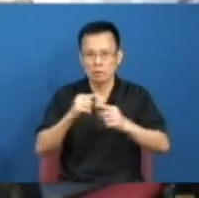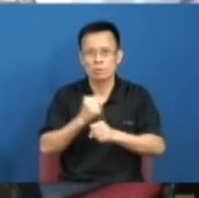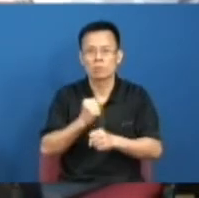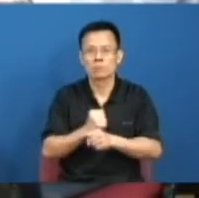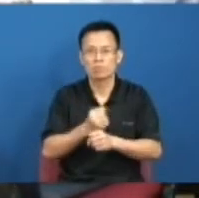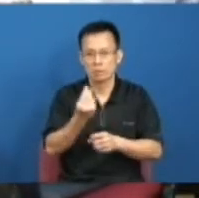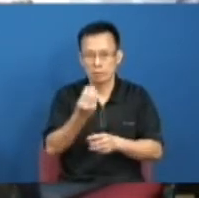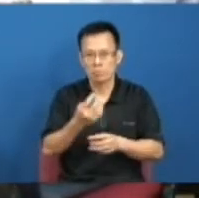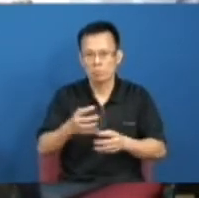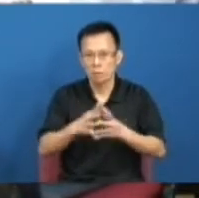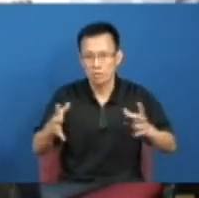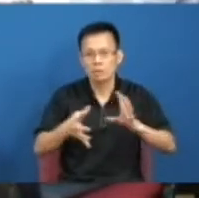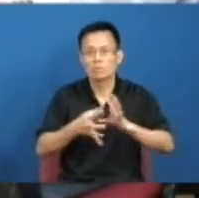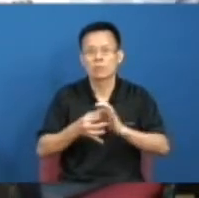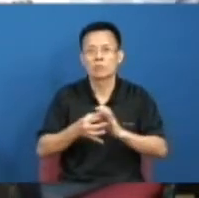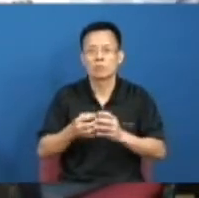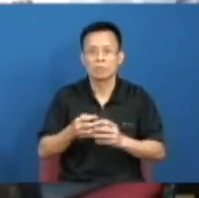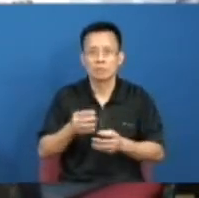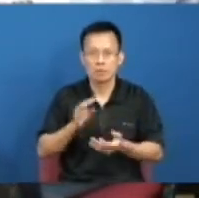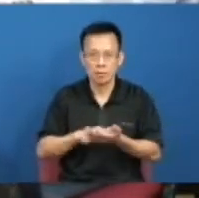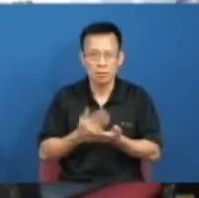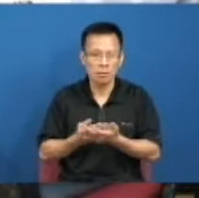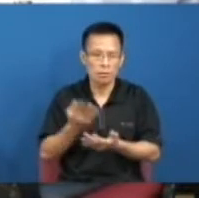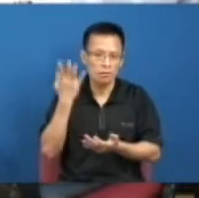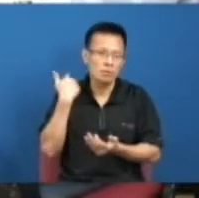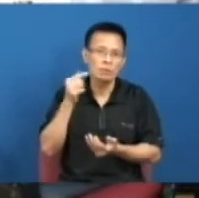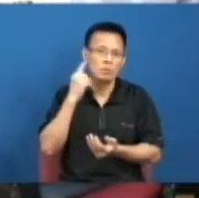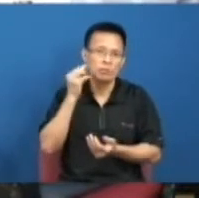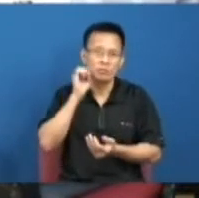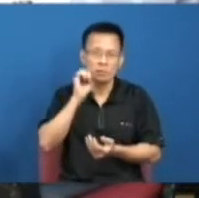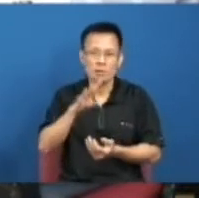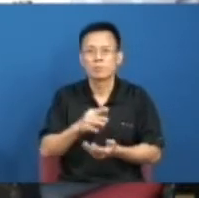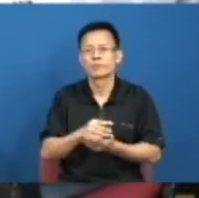係。 不過另外一樣嘢想提就係頭先咧，即係阿Paul提